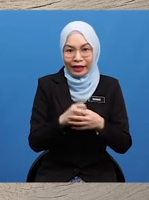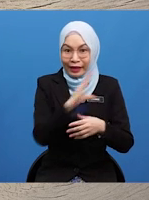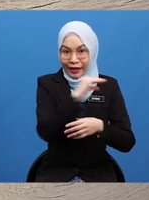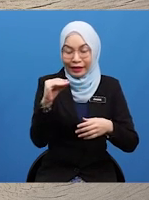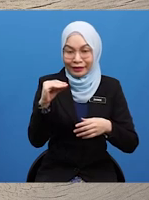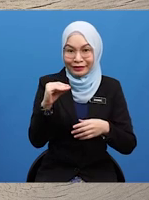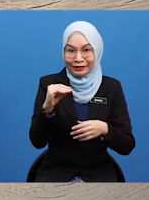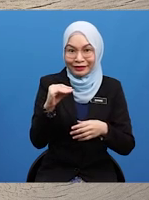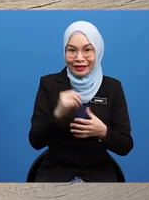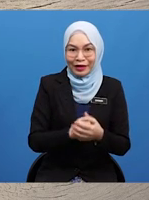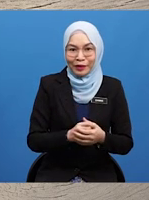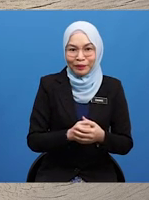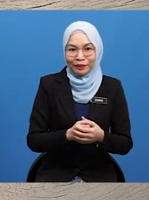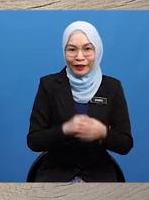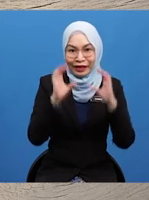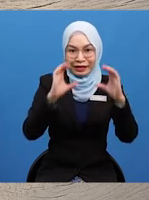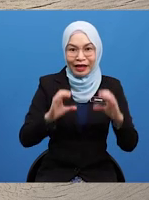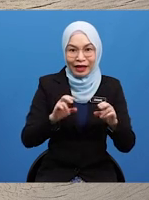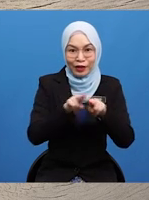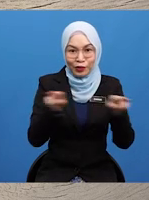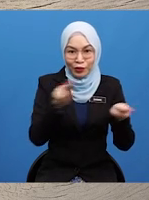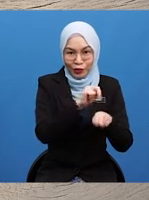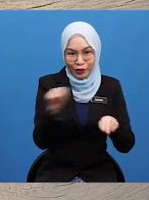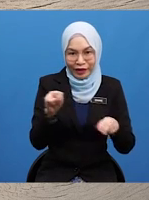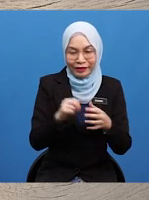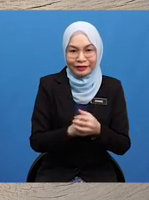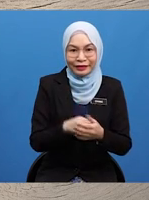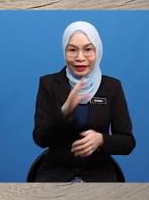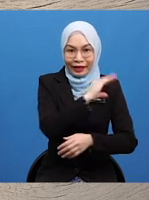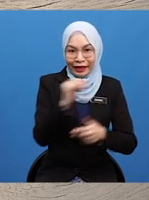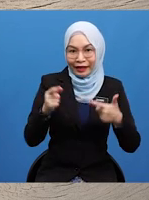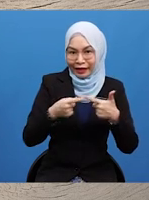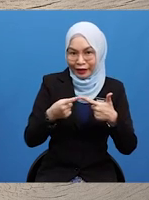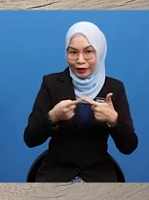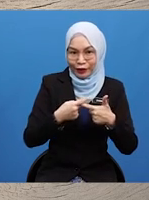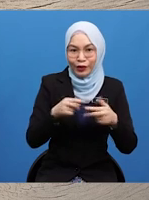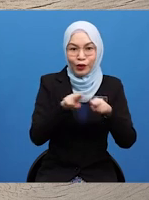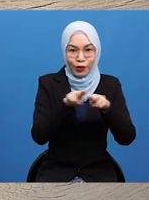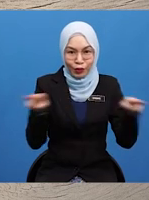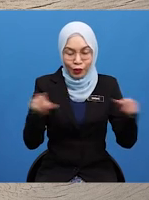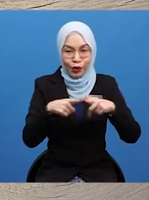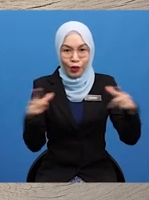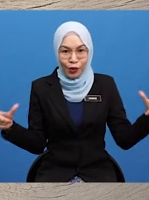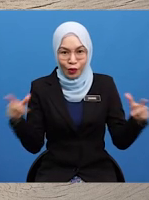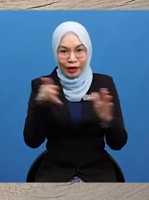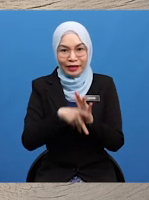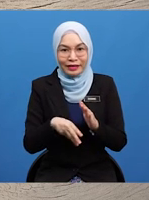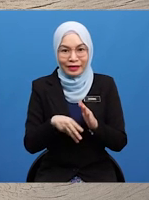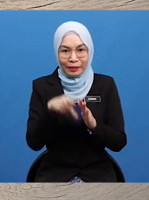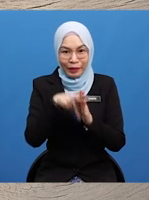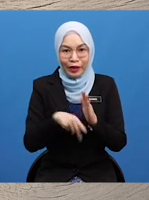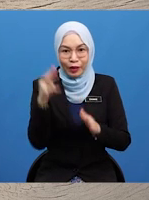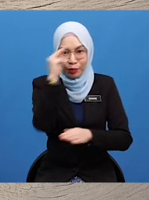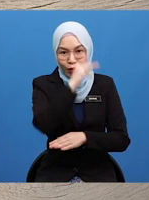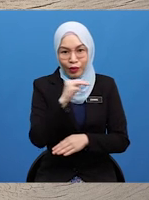pengukuran. Yang kedua, mengukur luas permukaan sekata dan tidak